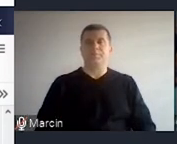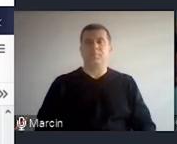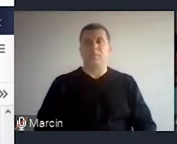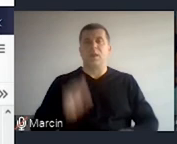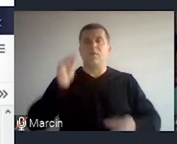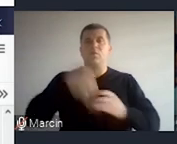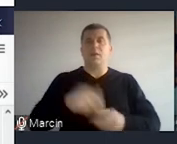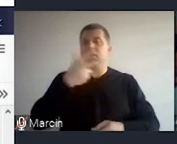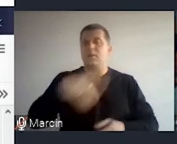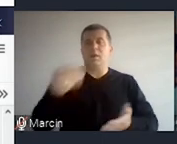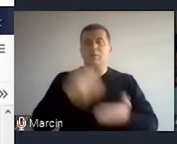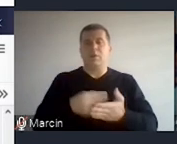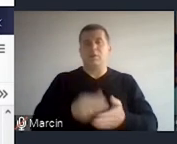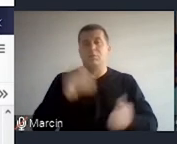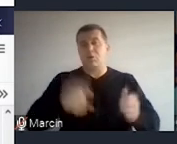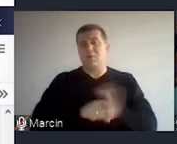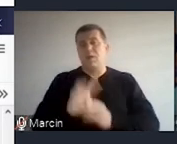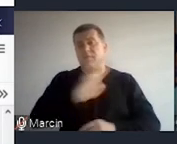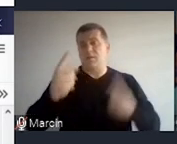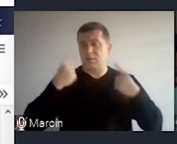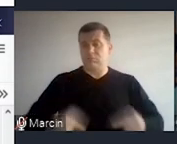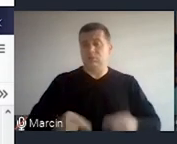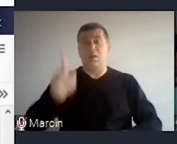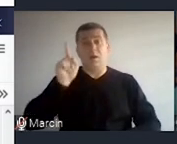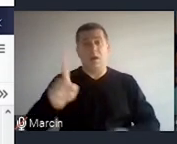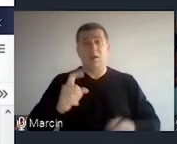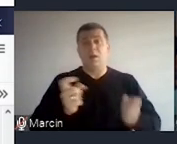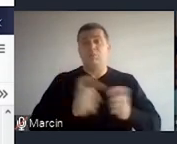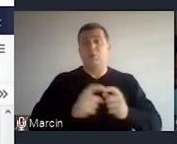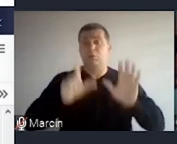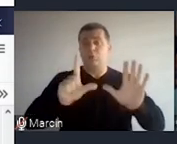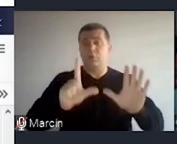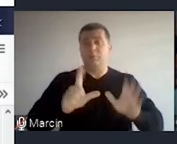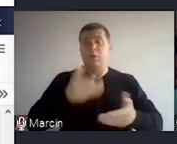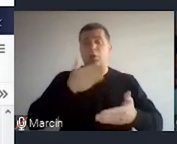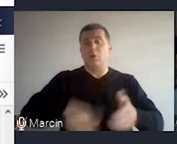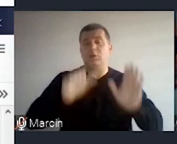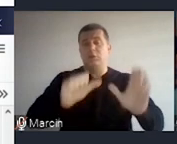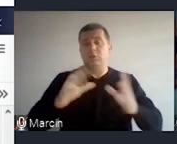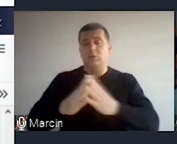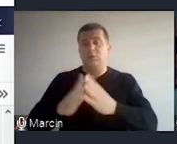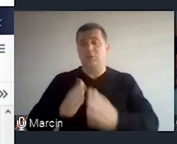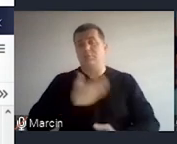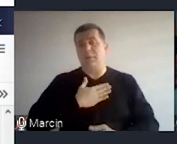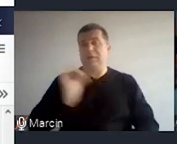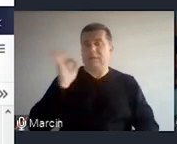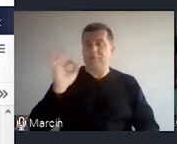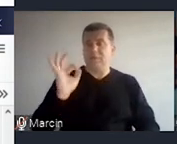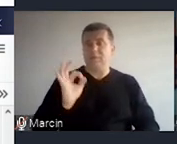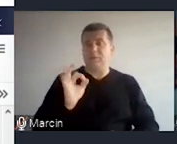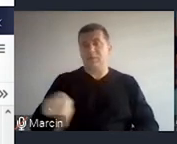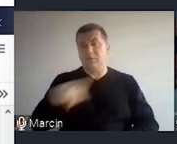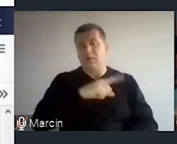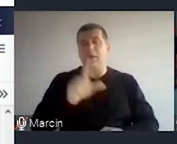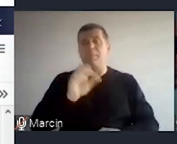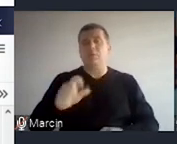Wkład niepieniężny. To może być dla Państwa niespodzianka, ale pod siódemką w rozdziale 6.10 mamy specyficzny rodzaj